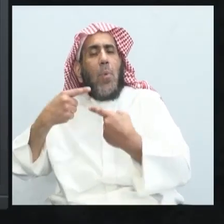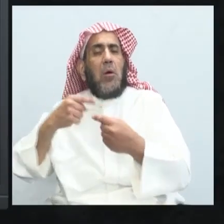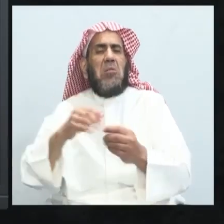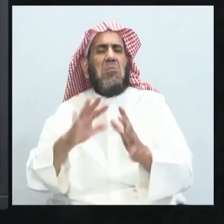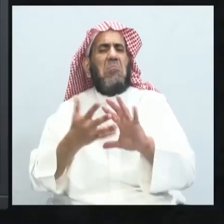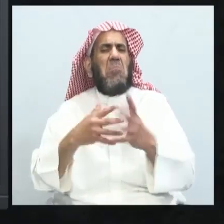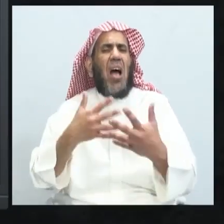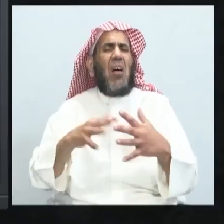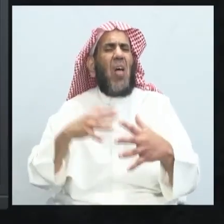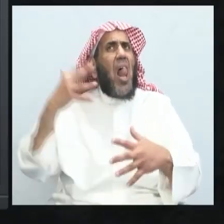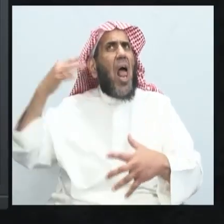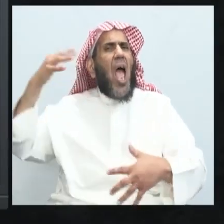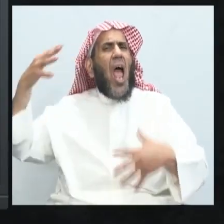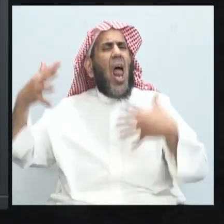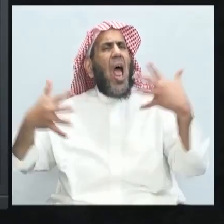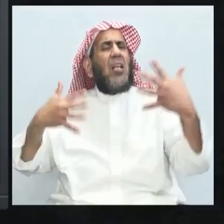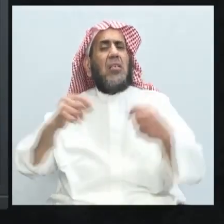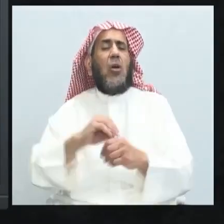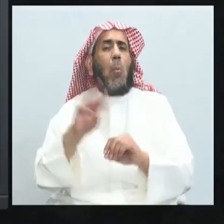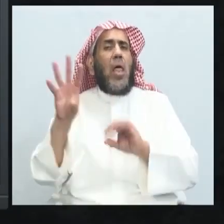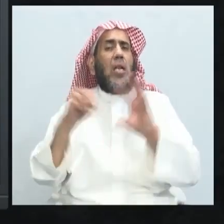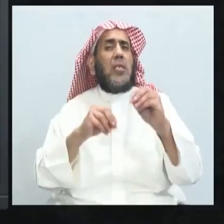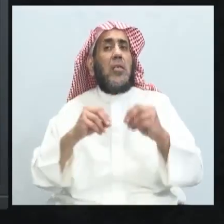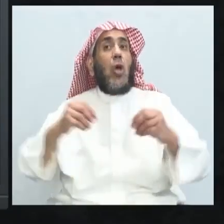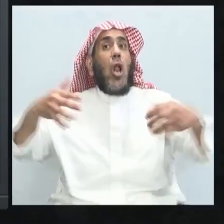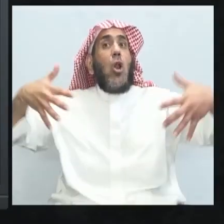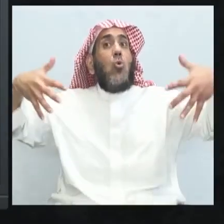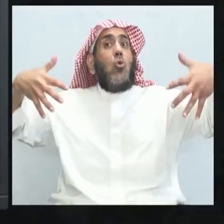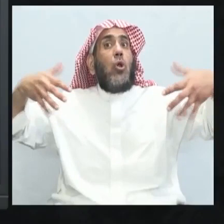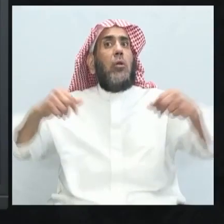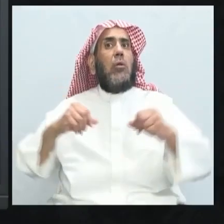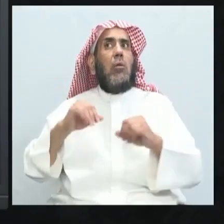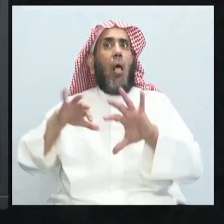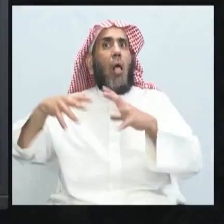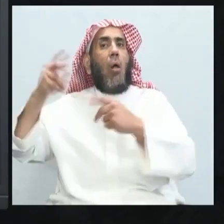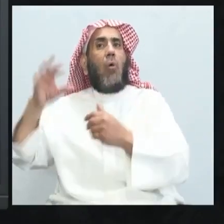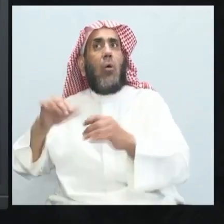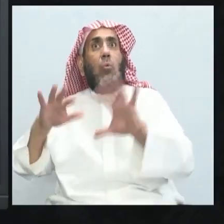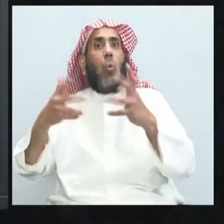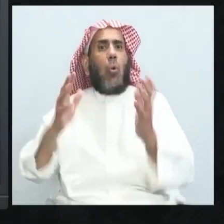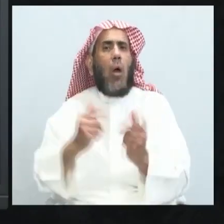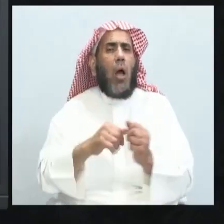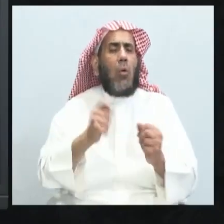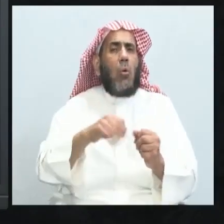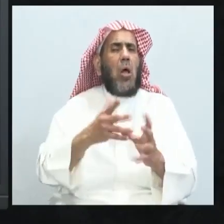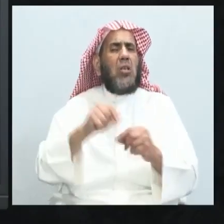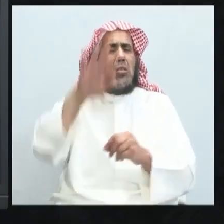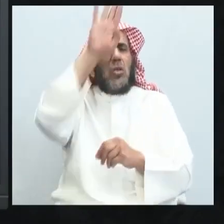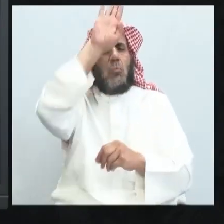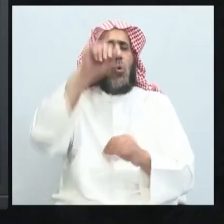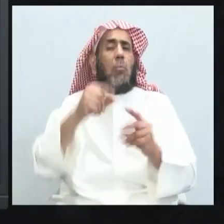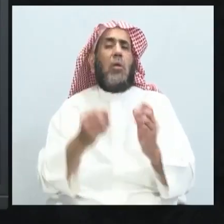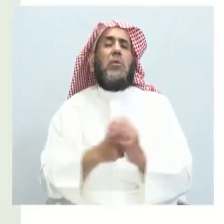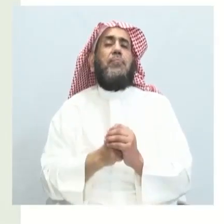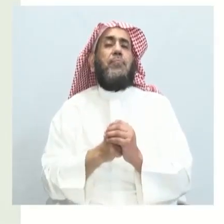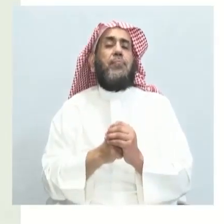ب الاساطير وبعض قصص الجن والعفاريت وبعض قصص ايضا الكهان والعراف وبعض قصص الملوك كما ذكرت في بعض